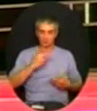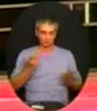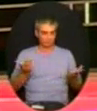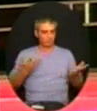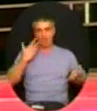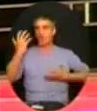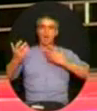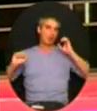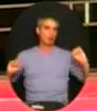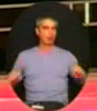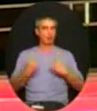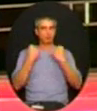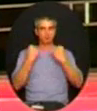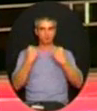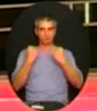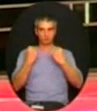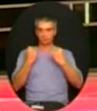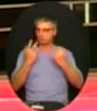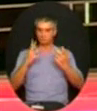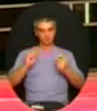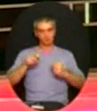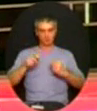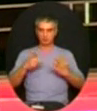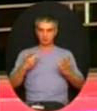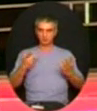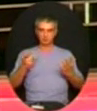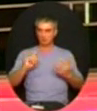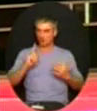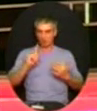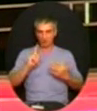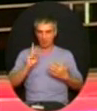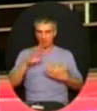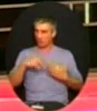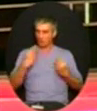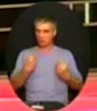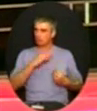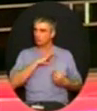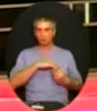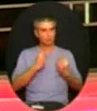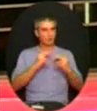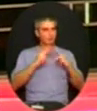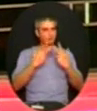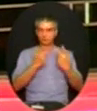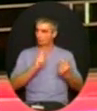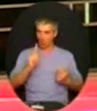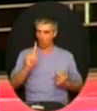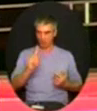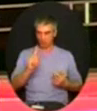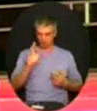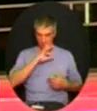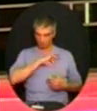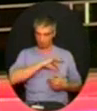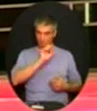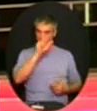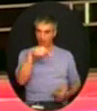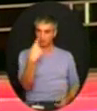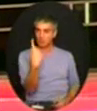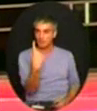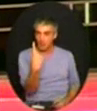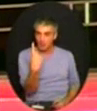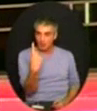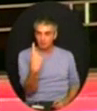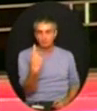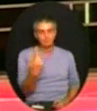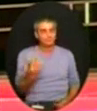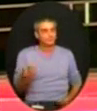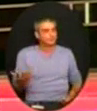פרץ החריצות הזה שאחז את הכנסת, לא חלילה לטובת הציבור, לא, לטובתו של אדם אחד,